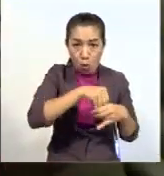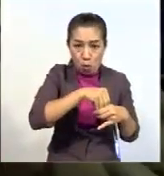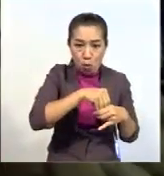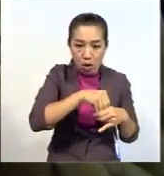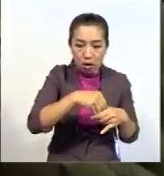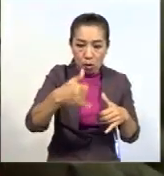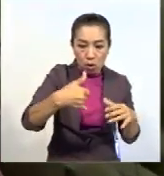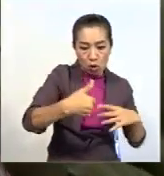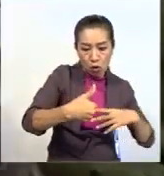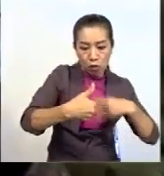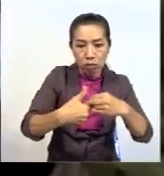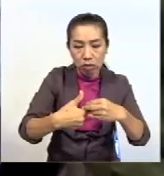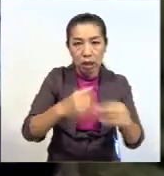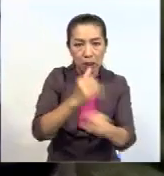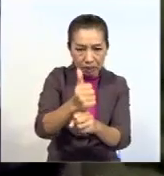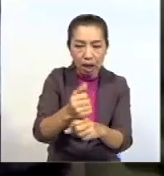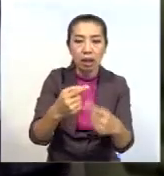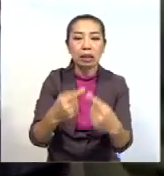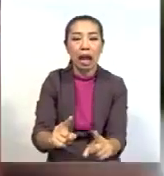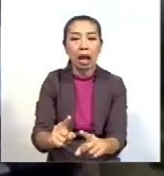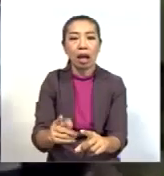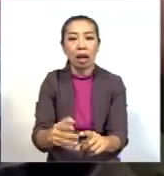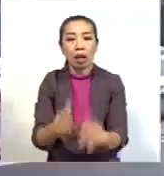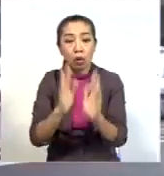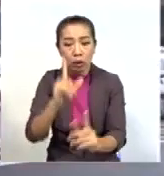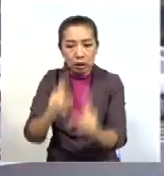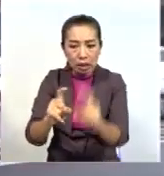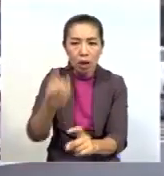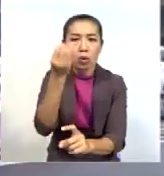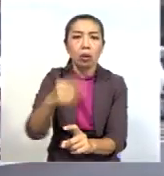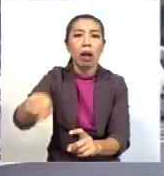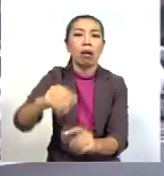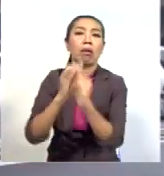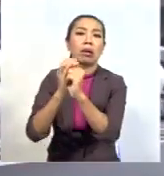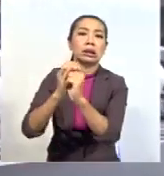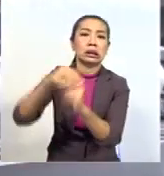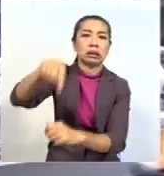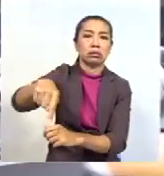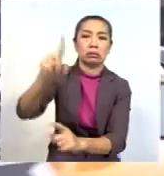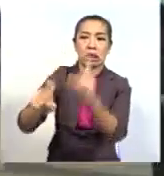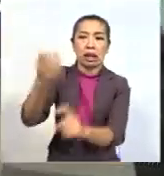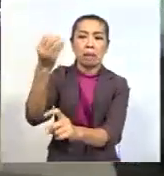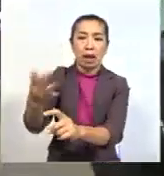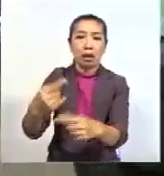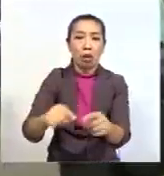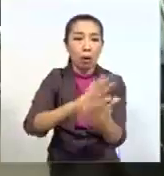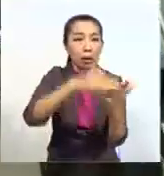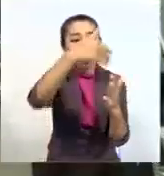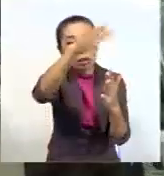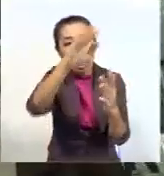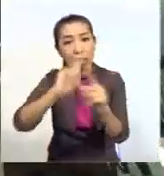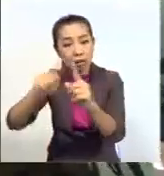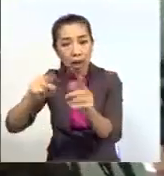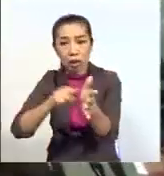ได้นอกจากนั้นนะคะก็มองว่าผู้เสียชีวิตเกือบทั้งหมดเนี่ยยังอยู่ในมณฑลหูเป่ยของจีนและจำนวนผู้ติดเชื้อในต่างประเทศ